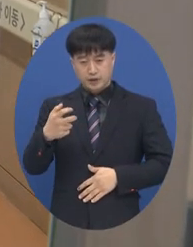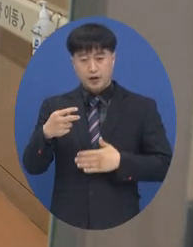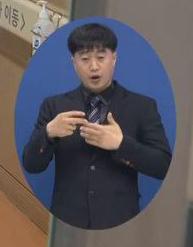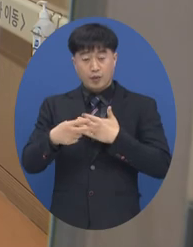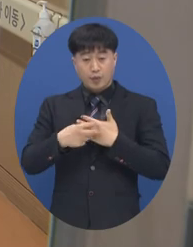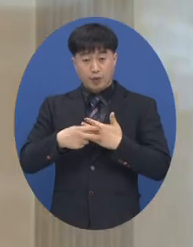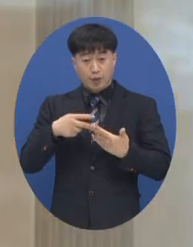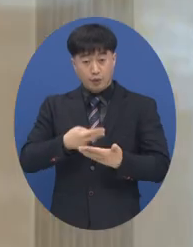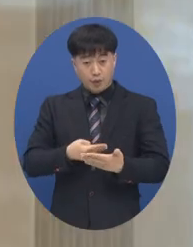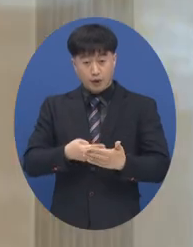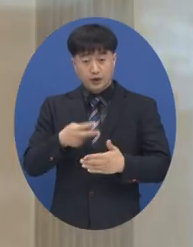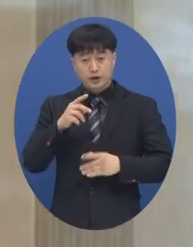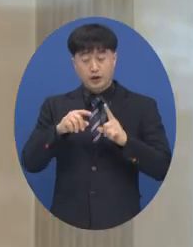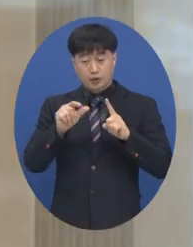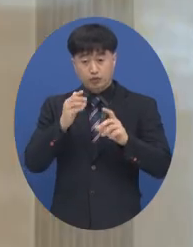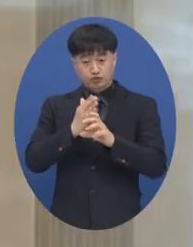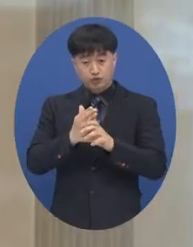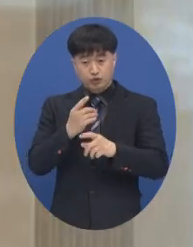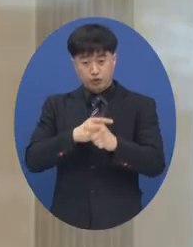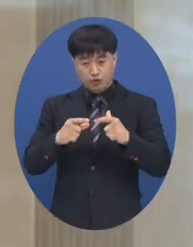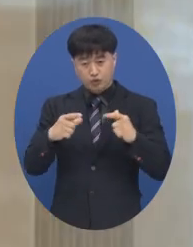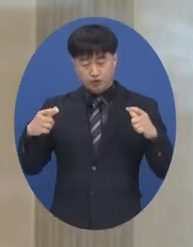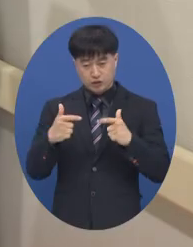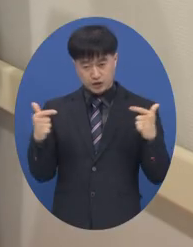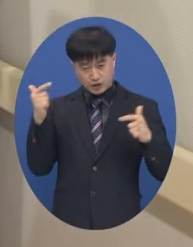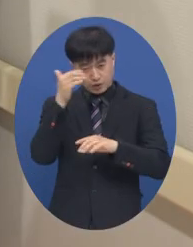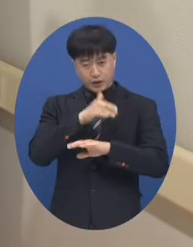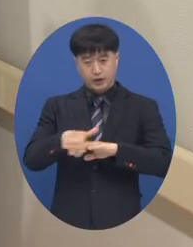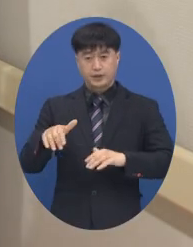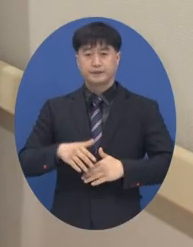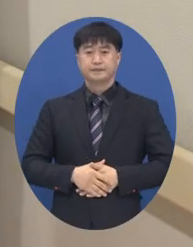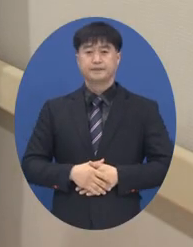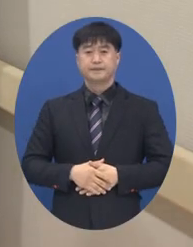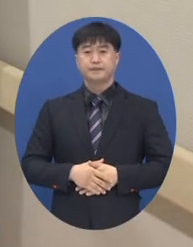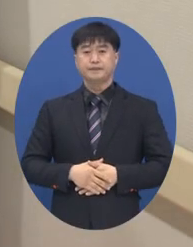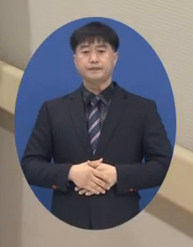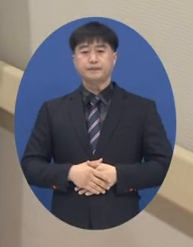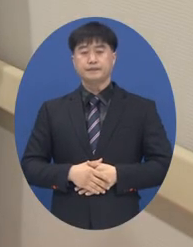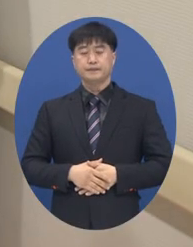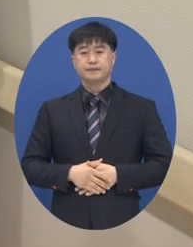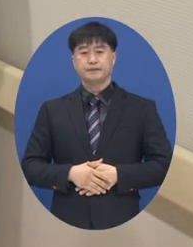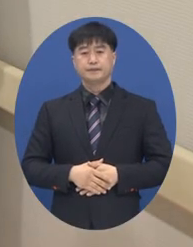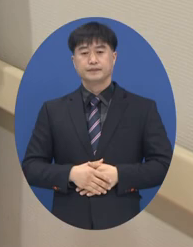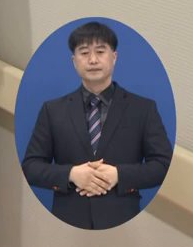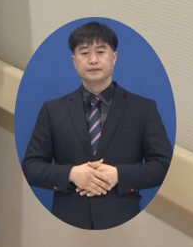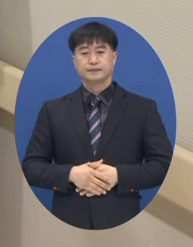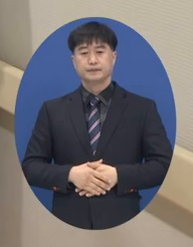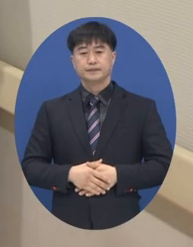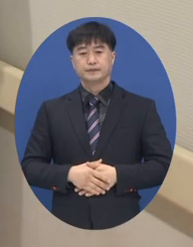오는 1월 중순까지 추가 확보할 방침입니다. 경기지TV 구영슬입니다.